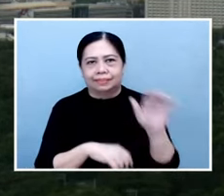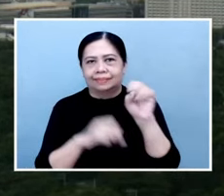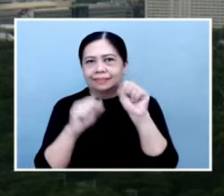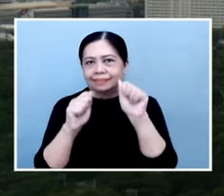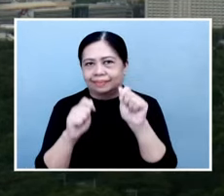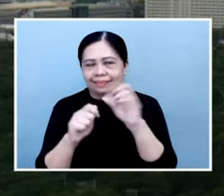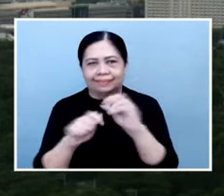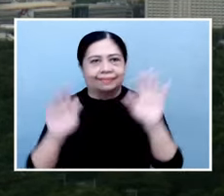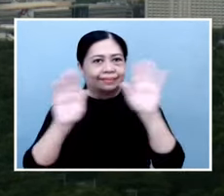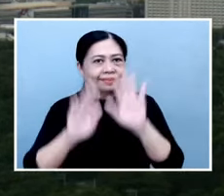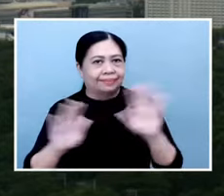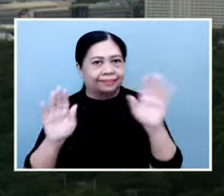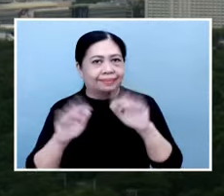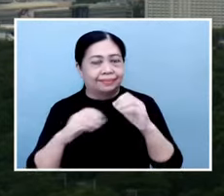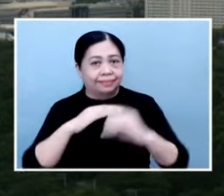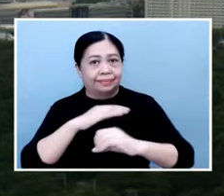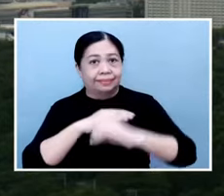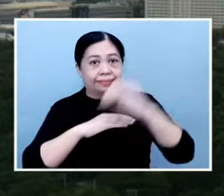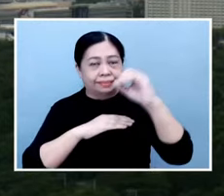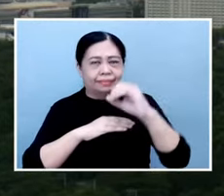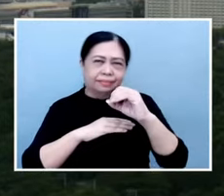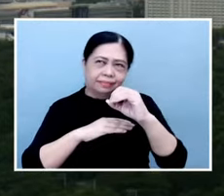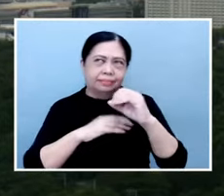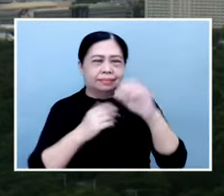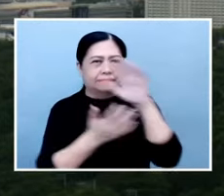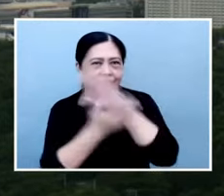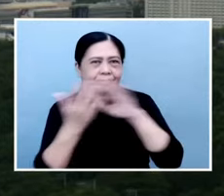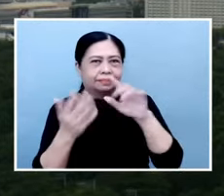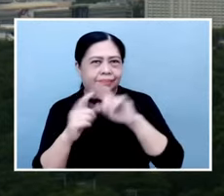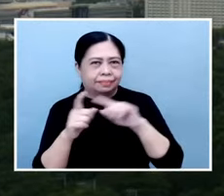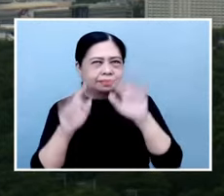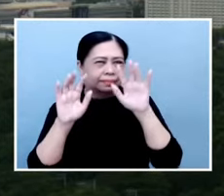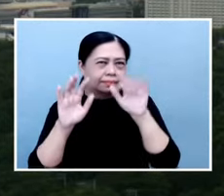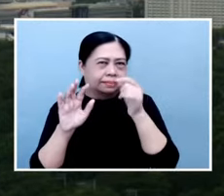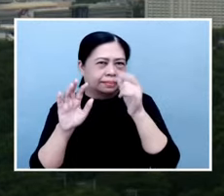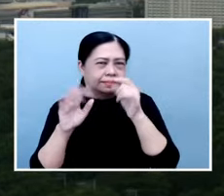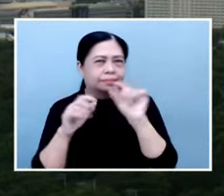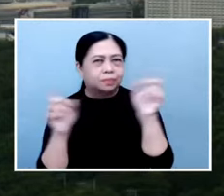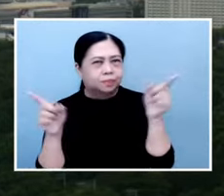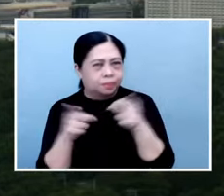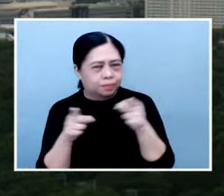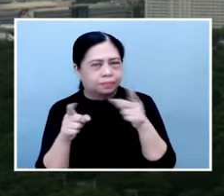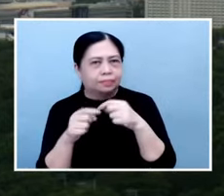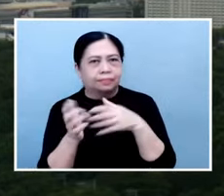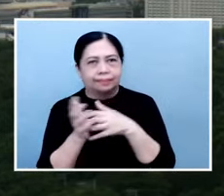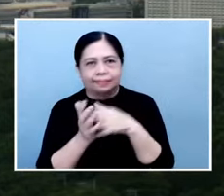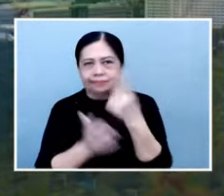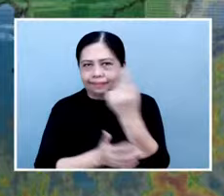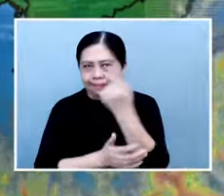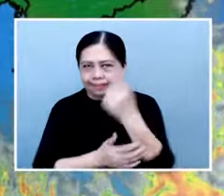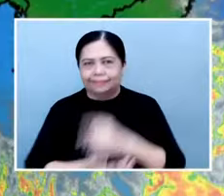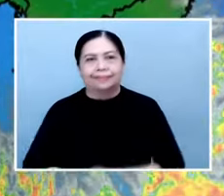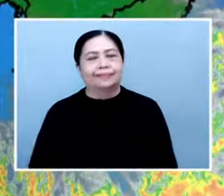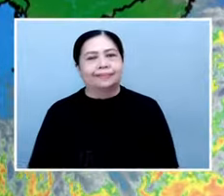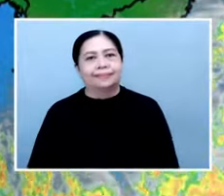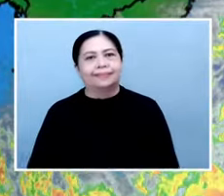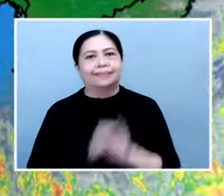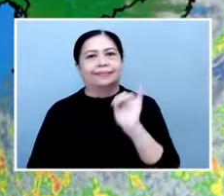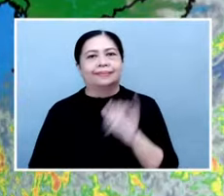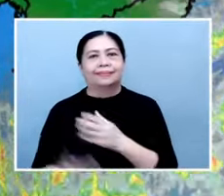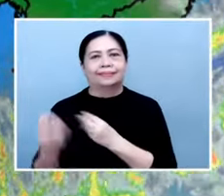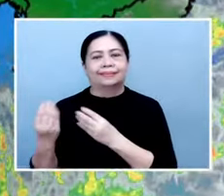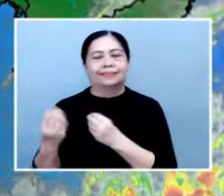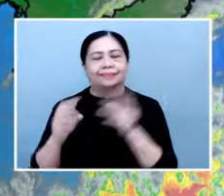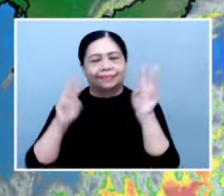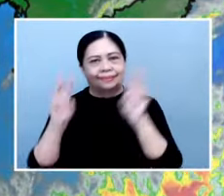Linggo. Sisili po ang araw, medyo magiging maulap pero kung uulan po, saglit at mahina lamang. Yan po ang update sa lagay